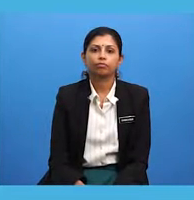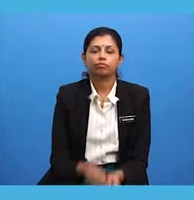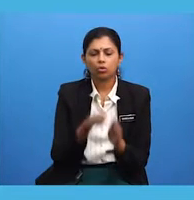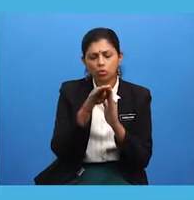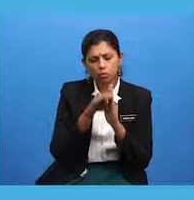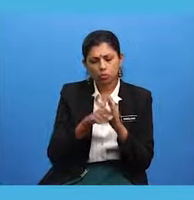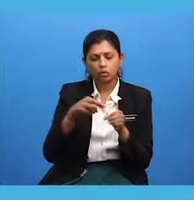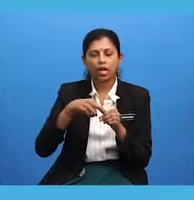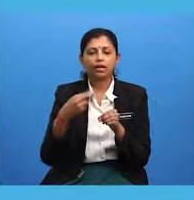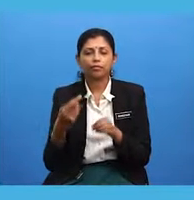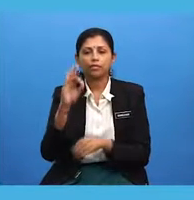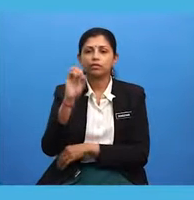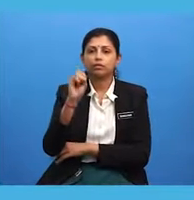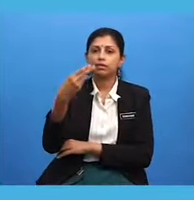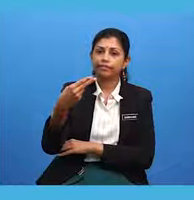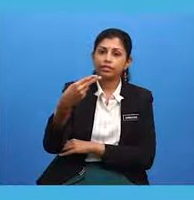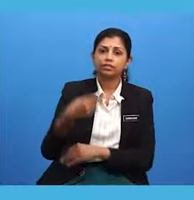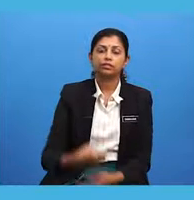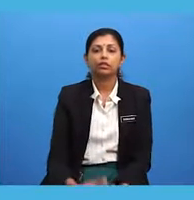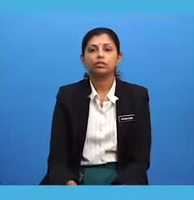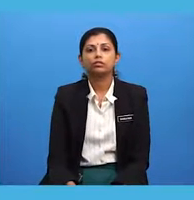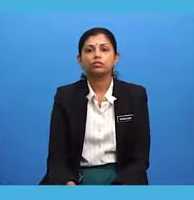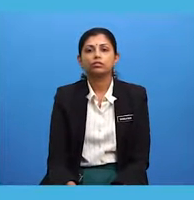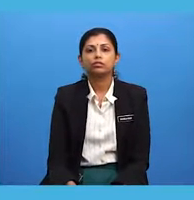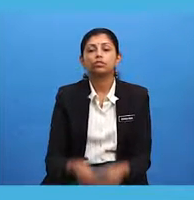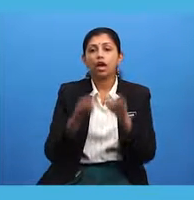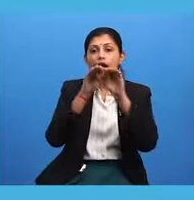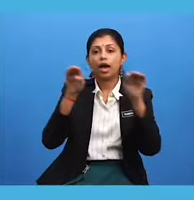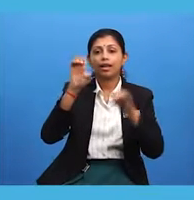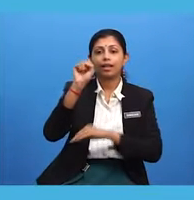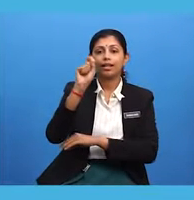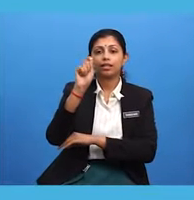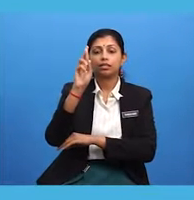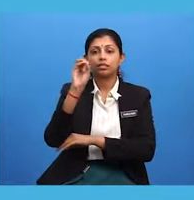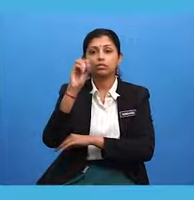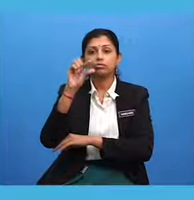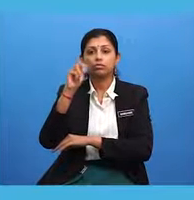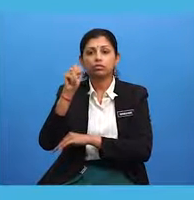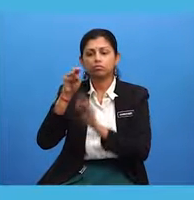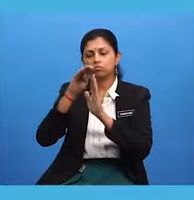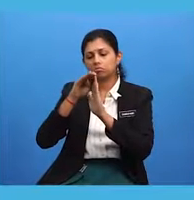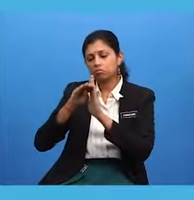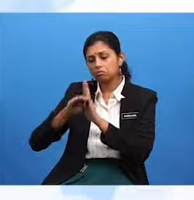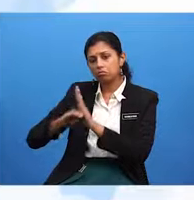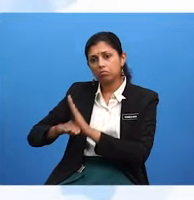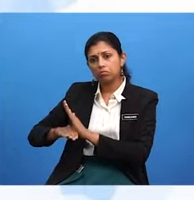rembesan FSH pula menyebabkan aras estrogen juga menurun.